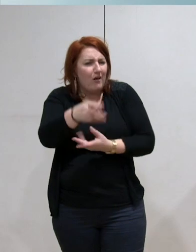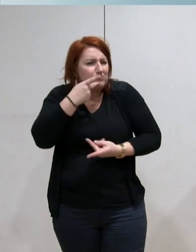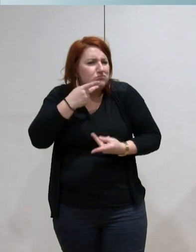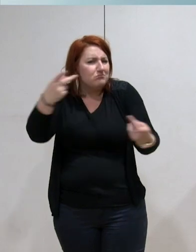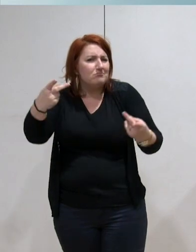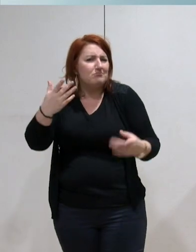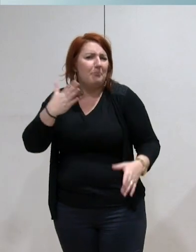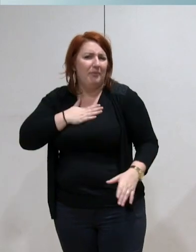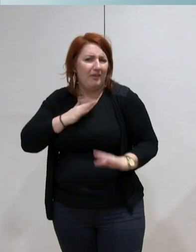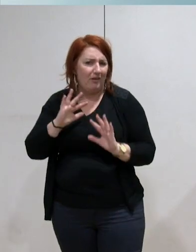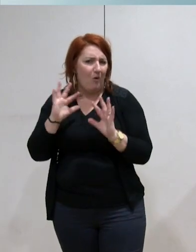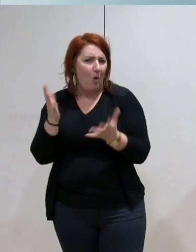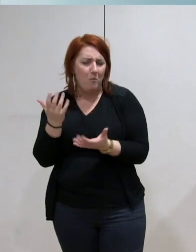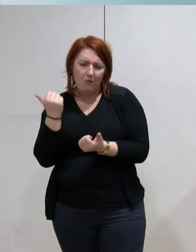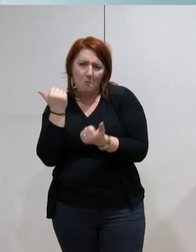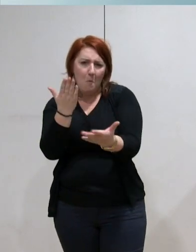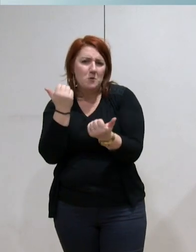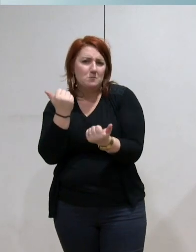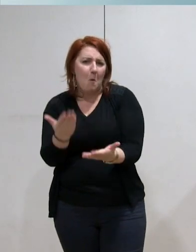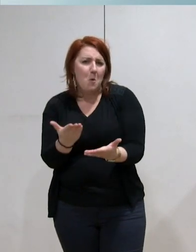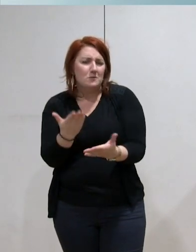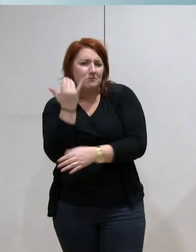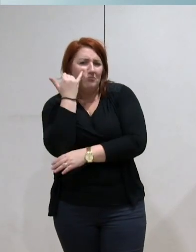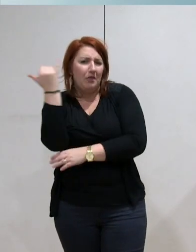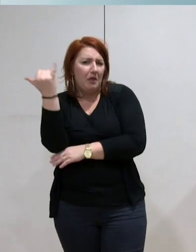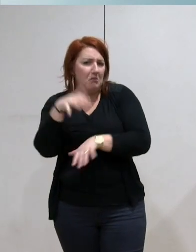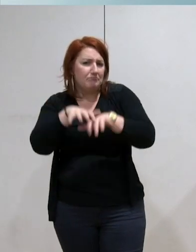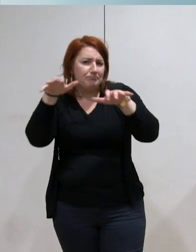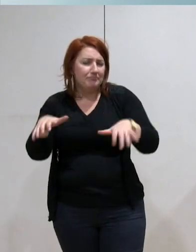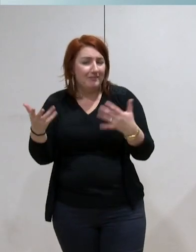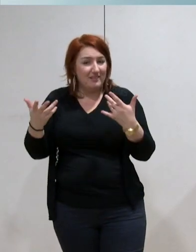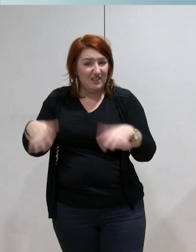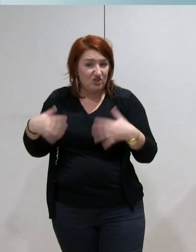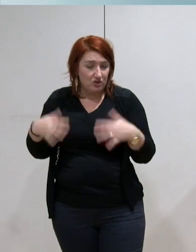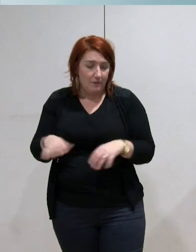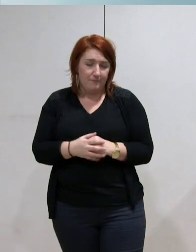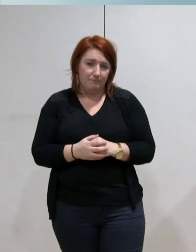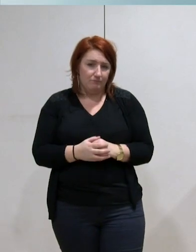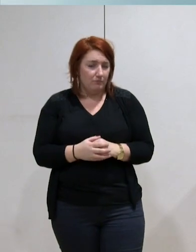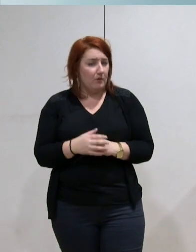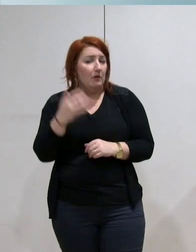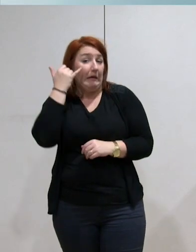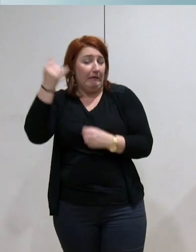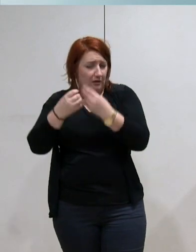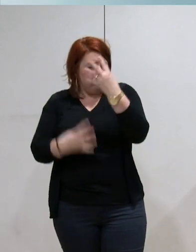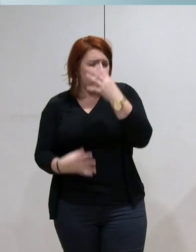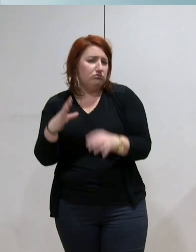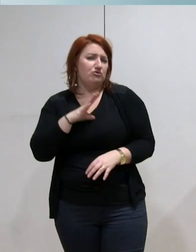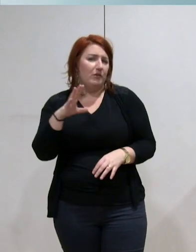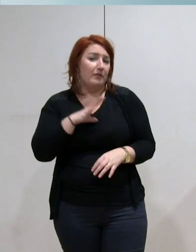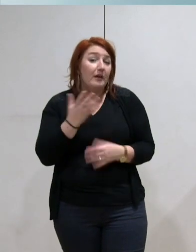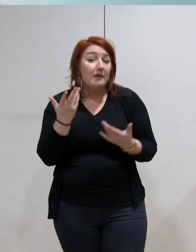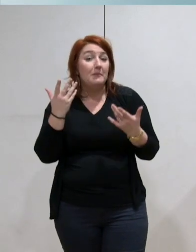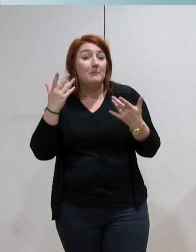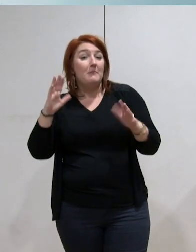formuler un certain nombre de propositions alternatives j'en ai un certain nombre je ne suis pas sûr que elle